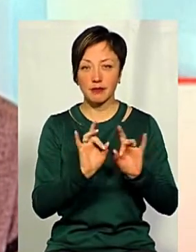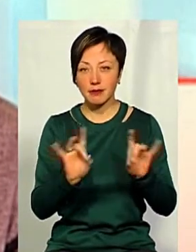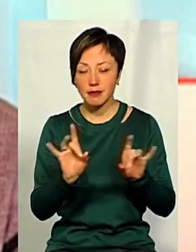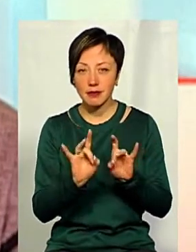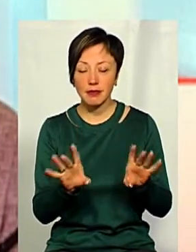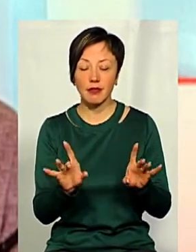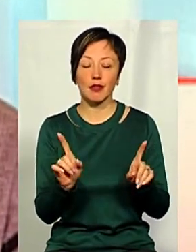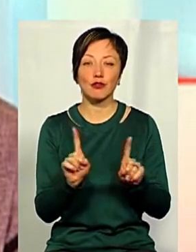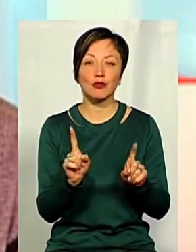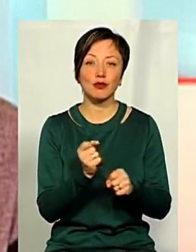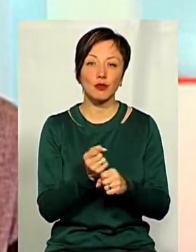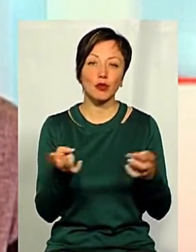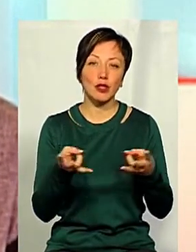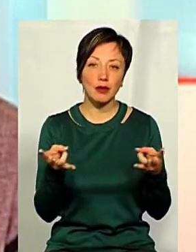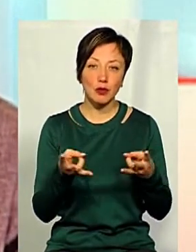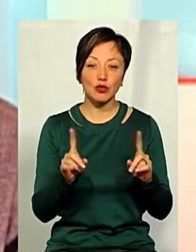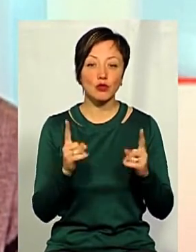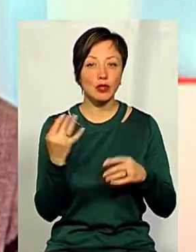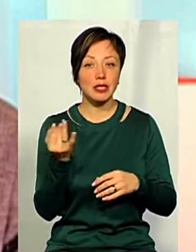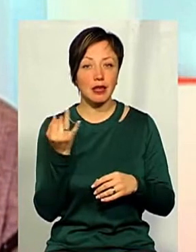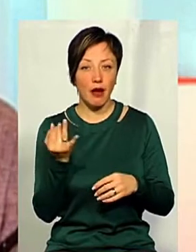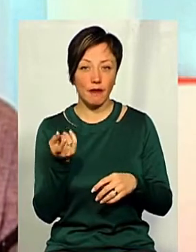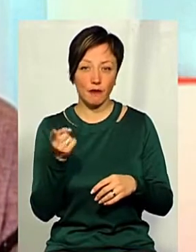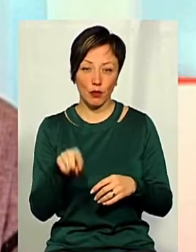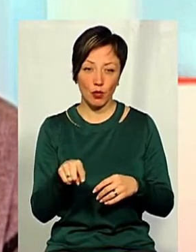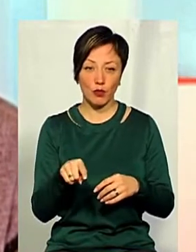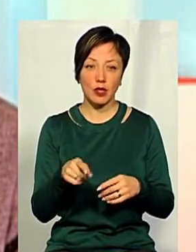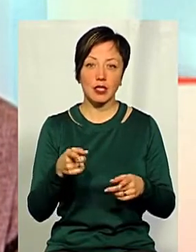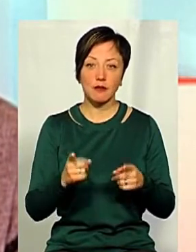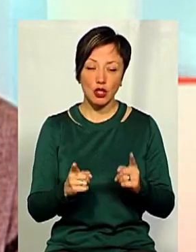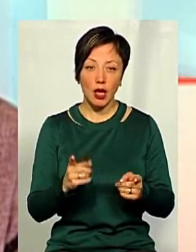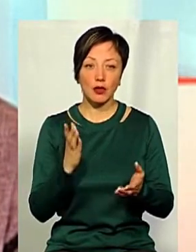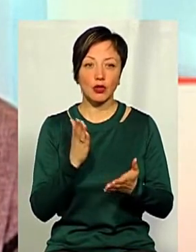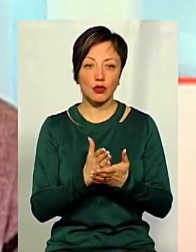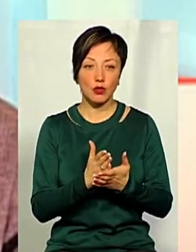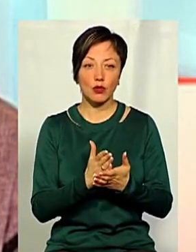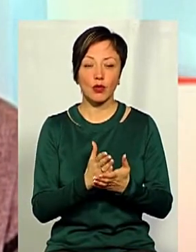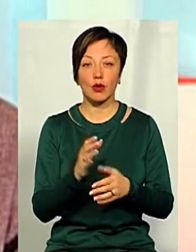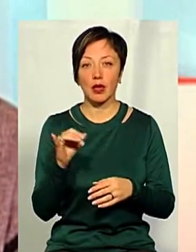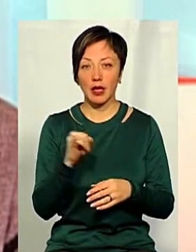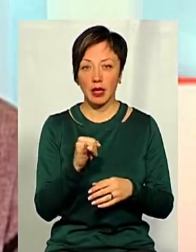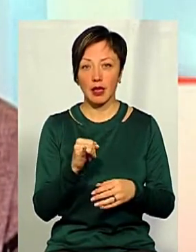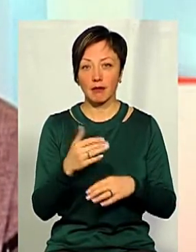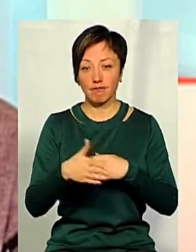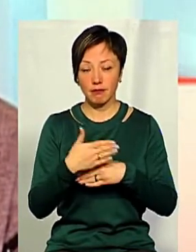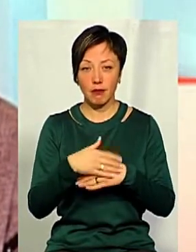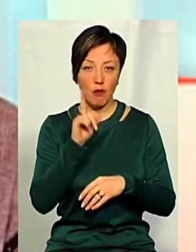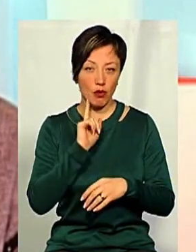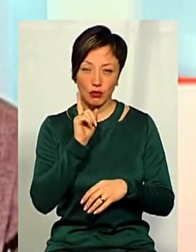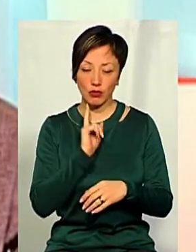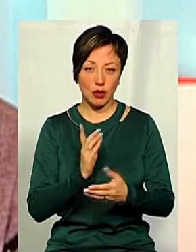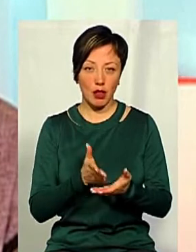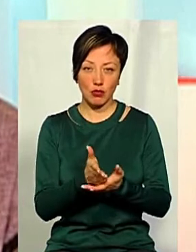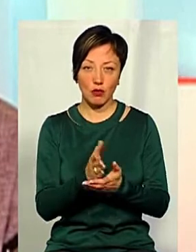чому це потрібно робити, чому вони мають бути зацікавлені в тому. Звичайно, існують і батоги, але ми поки що налаштовані на те,